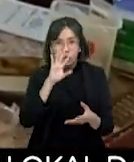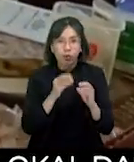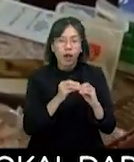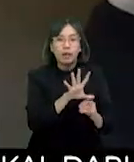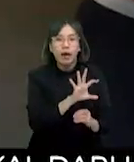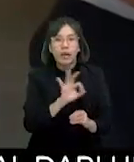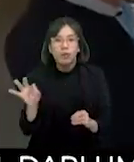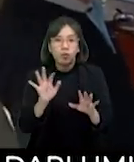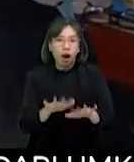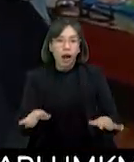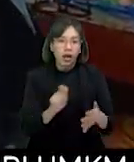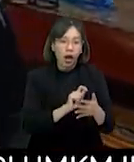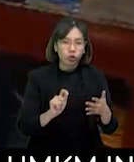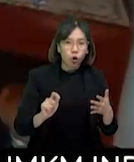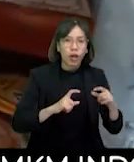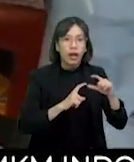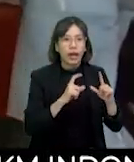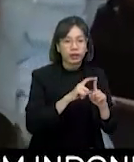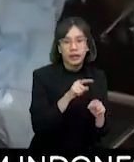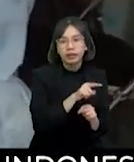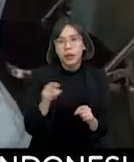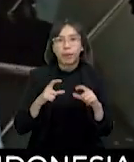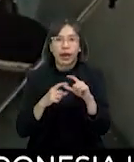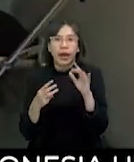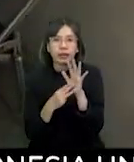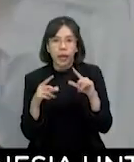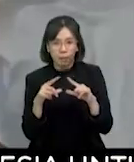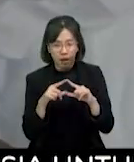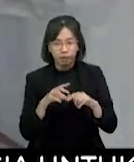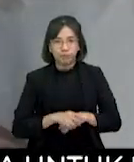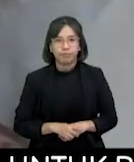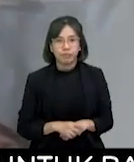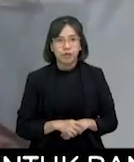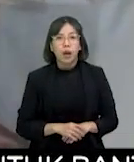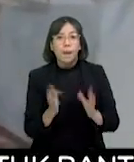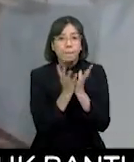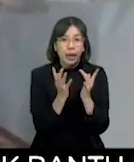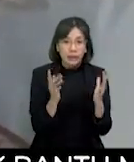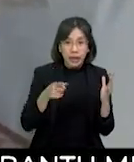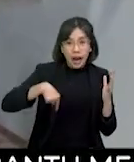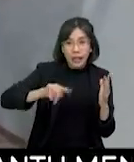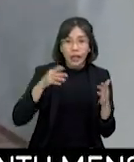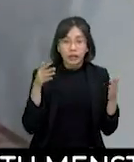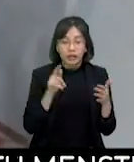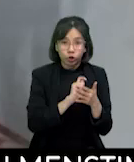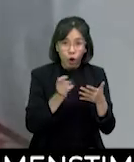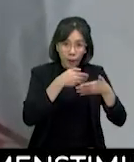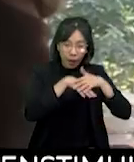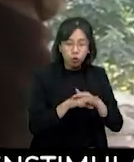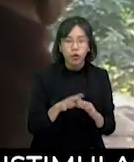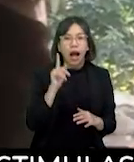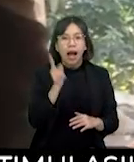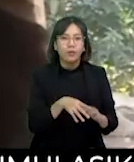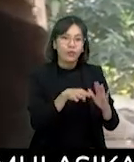pelajar tingkat SD hingga SMA dalam program surveillance PTM. Warga sekolah diimbau patuh protokol kesehatan